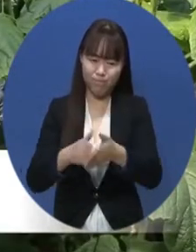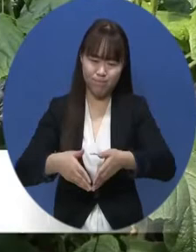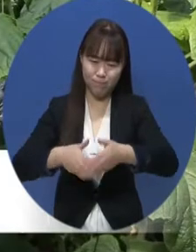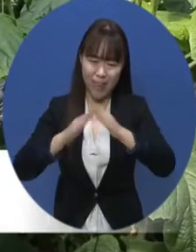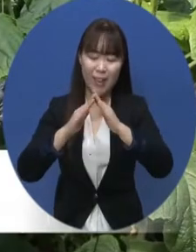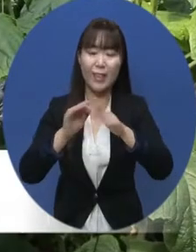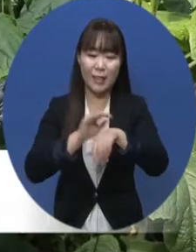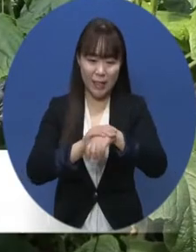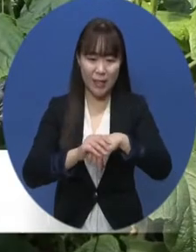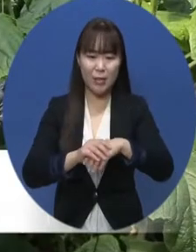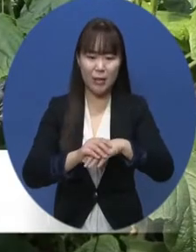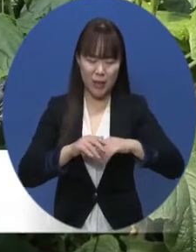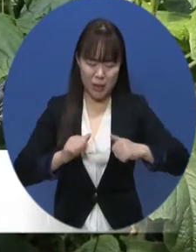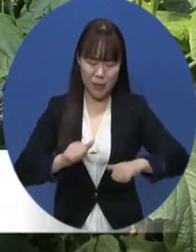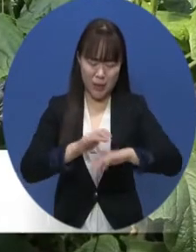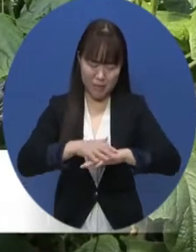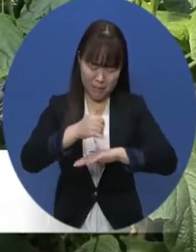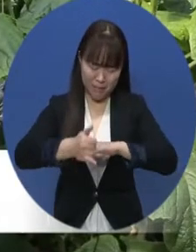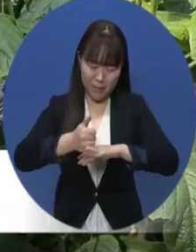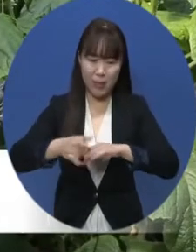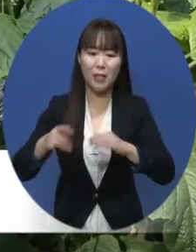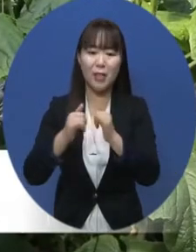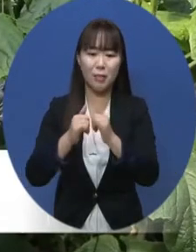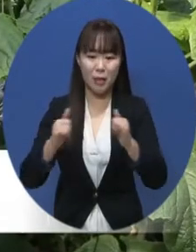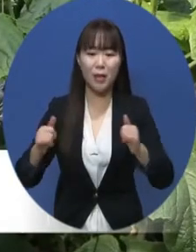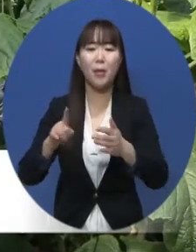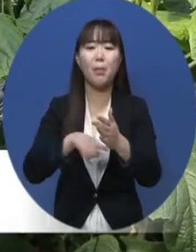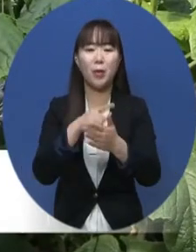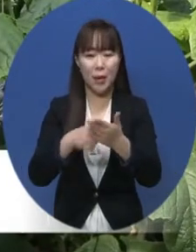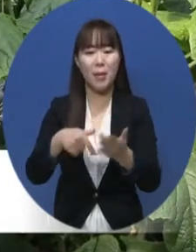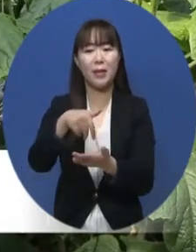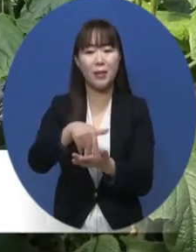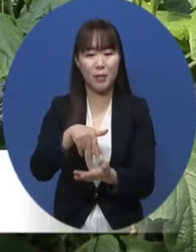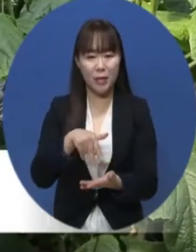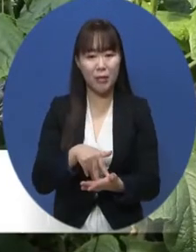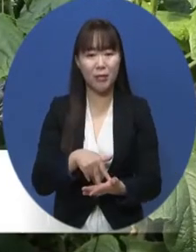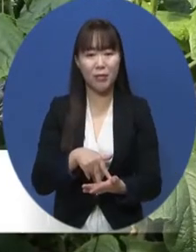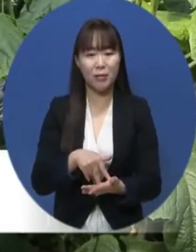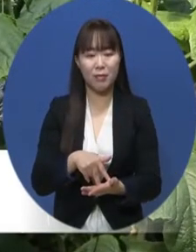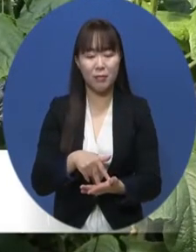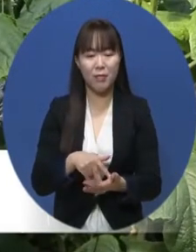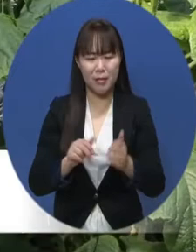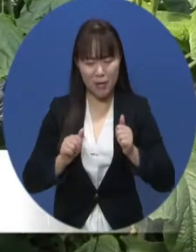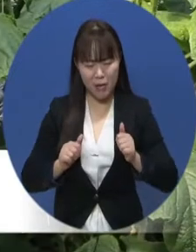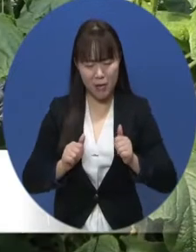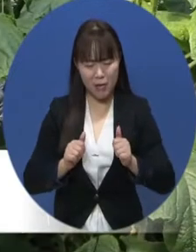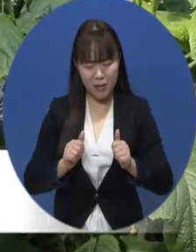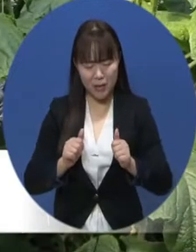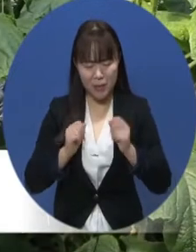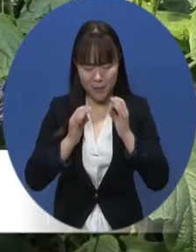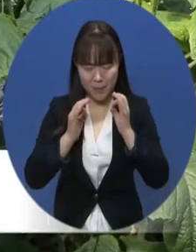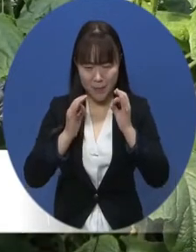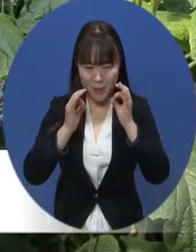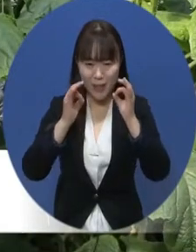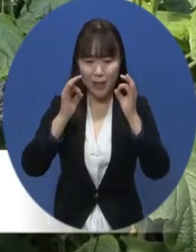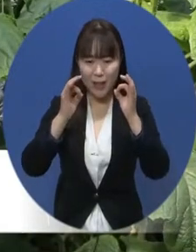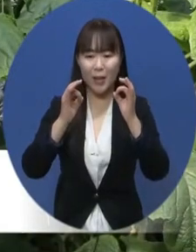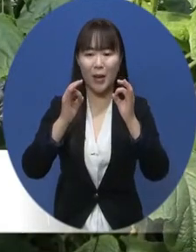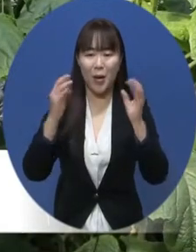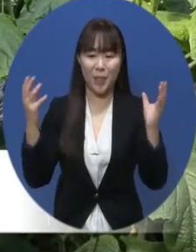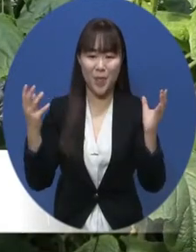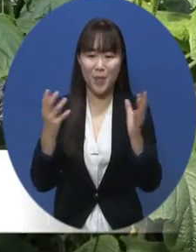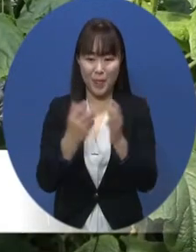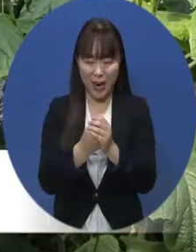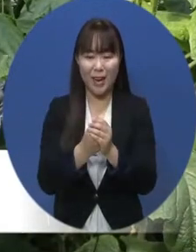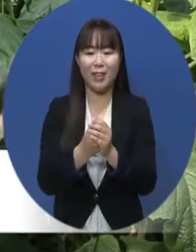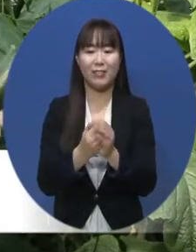농사 제가 이것도 그분들 보답하는 차원에서 열심히 수박 노래가 지방 복구와 원생이